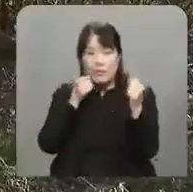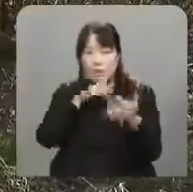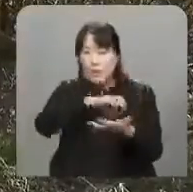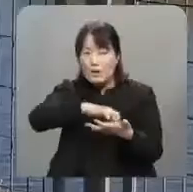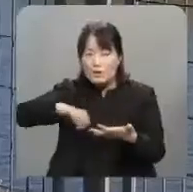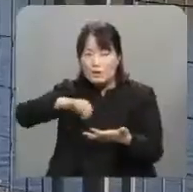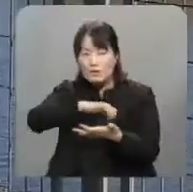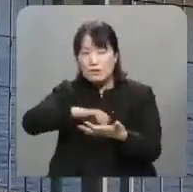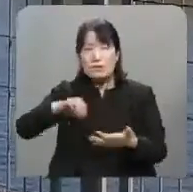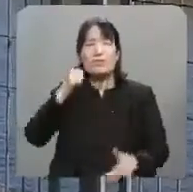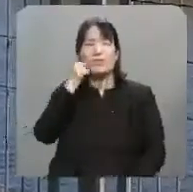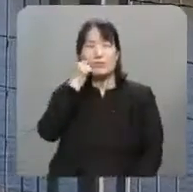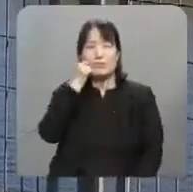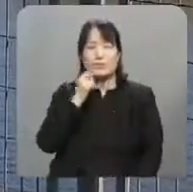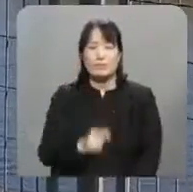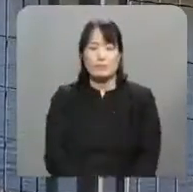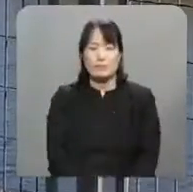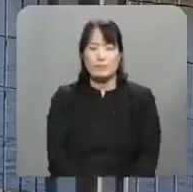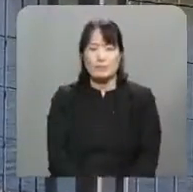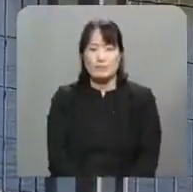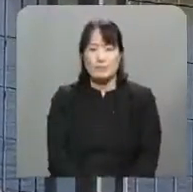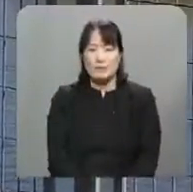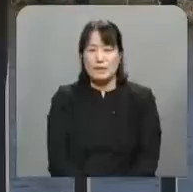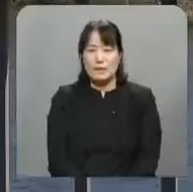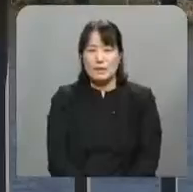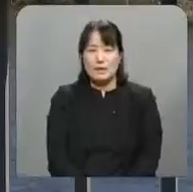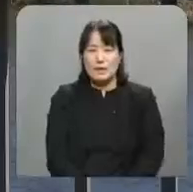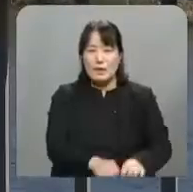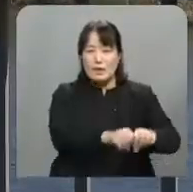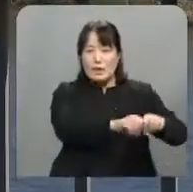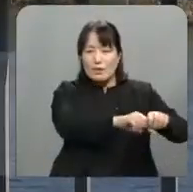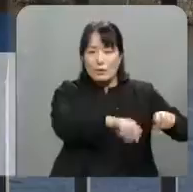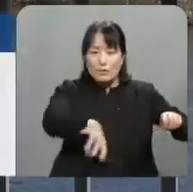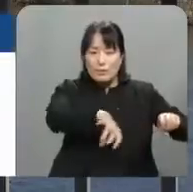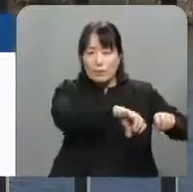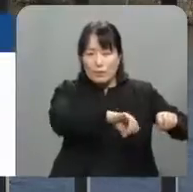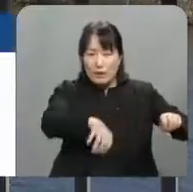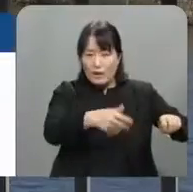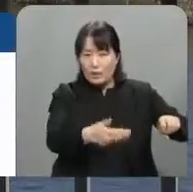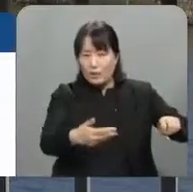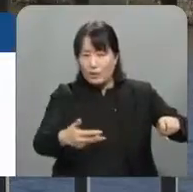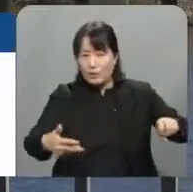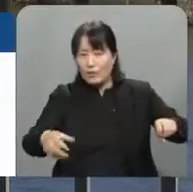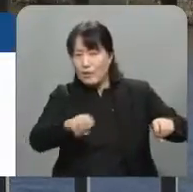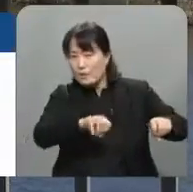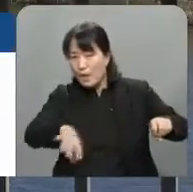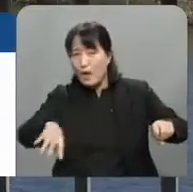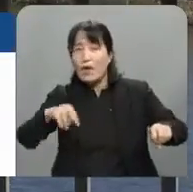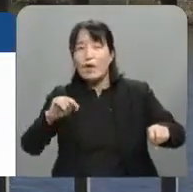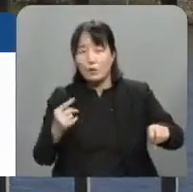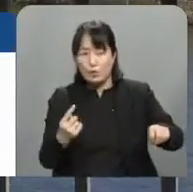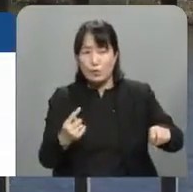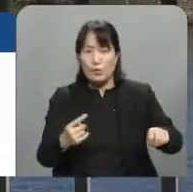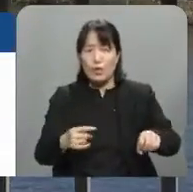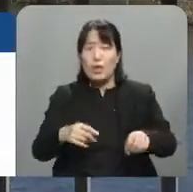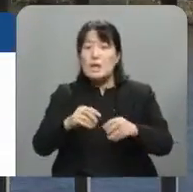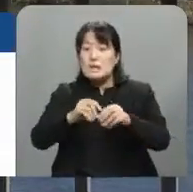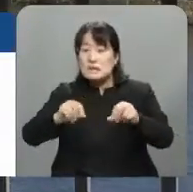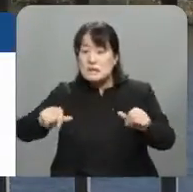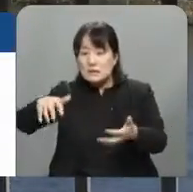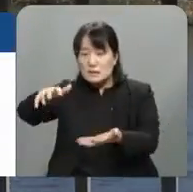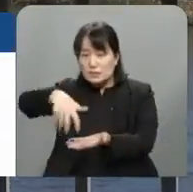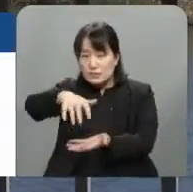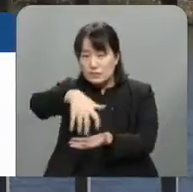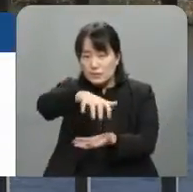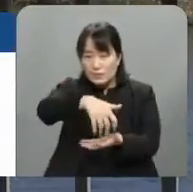편할지도 못하고 있습니다 대 소품 투쟁에서 나오는 물을 2화 강으로 방류를 하더라도 저희가 준설 내지는 수 목적어를